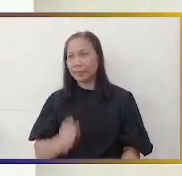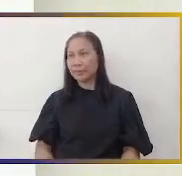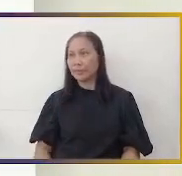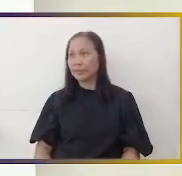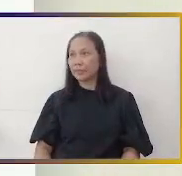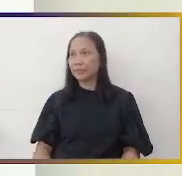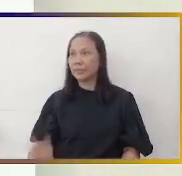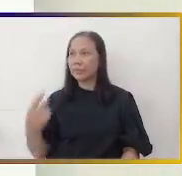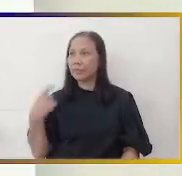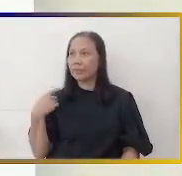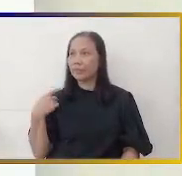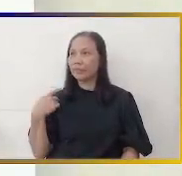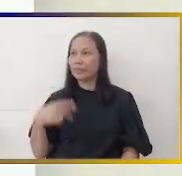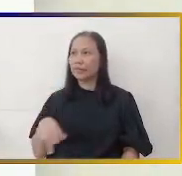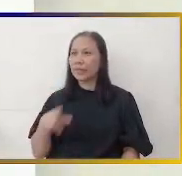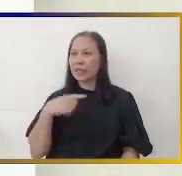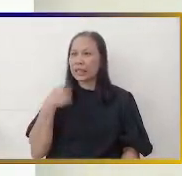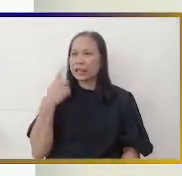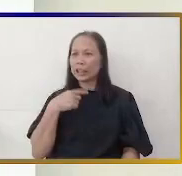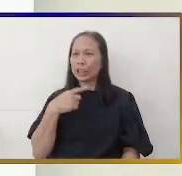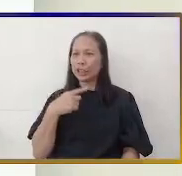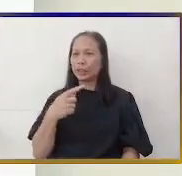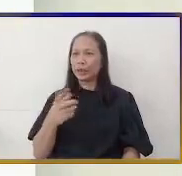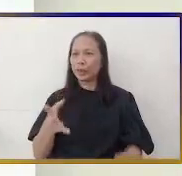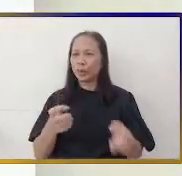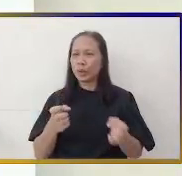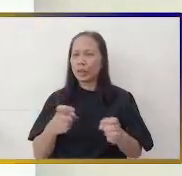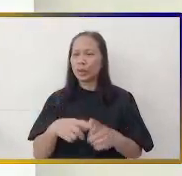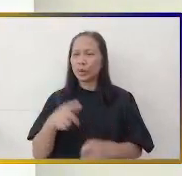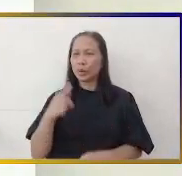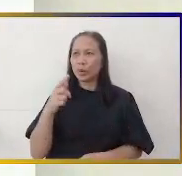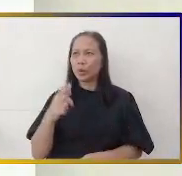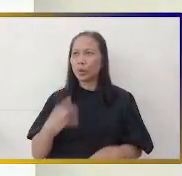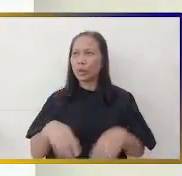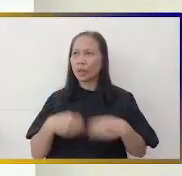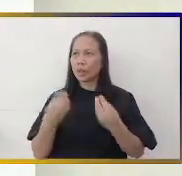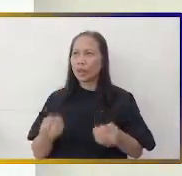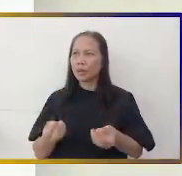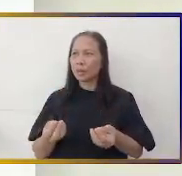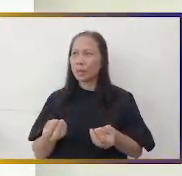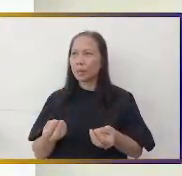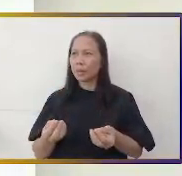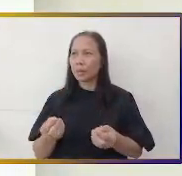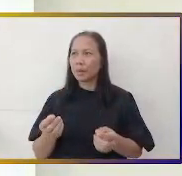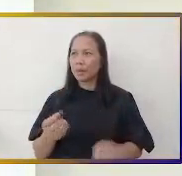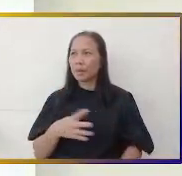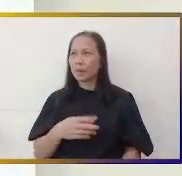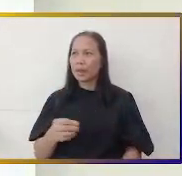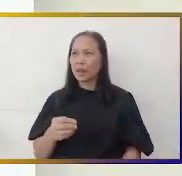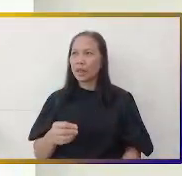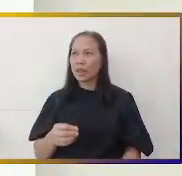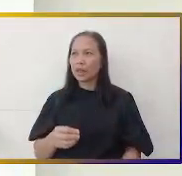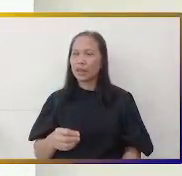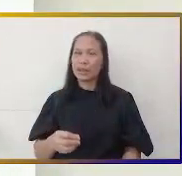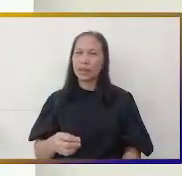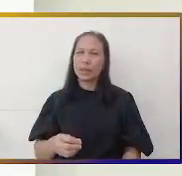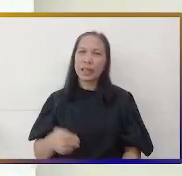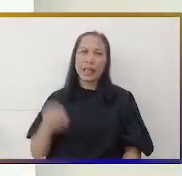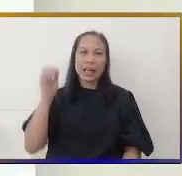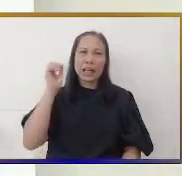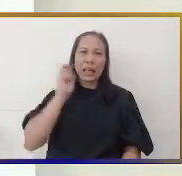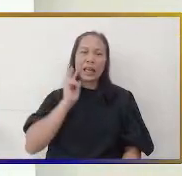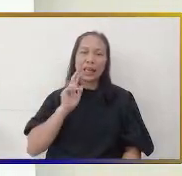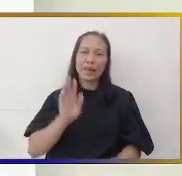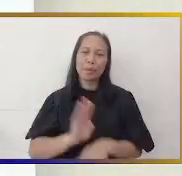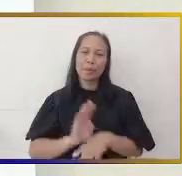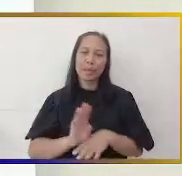ng rice na magbigay tayo with within one year po yon that time naman humina na so nasa